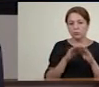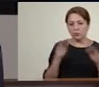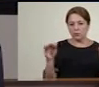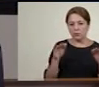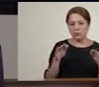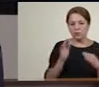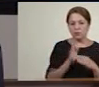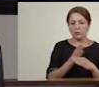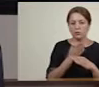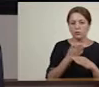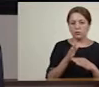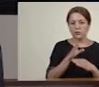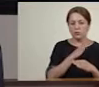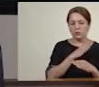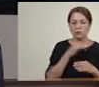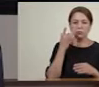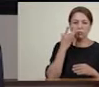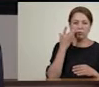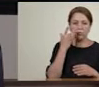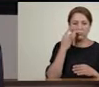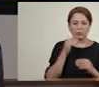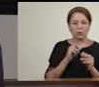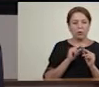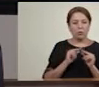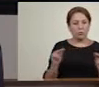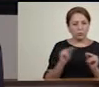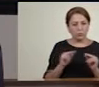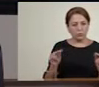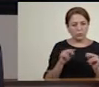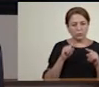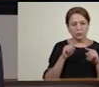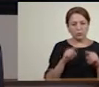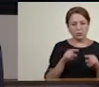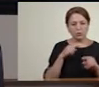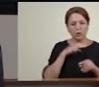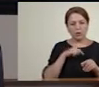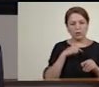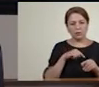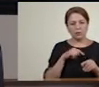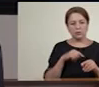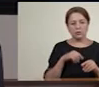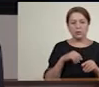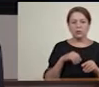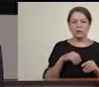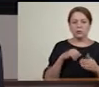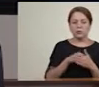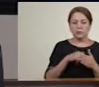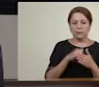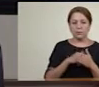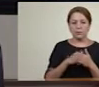ajralib turardi. Doimo ustozlarni shu qobiliyati tufayli lol qoldirib kelgan.